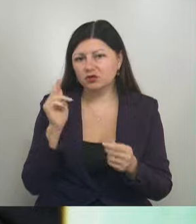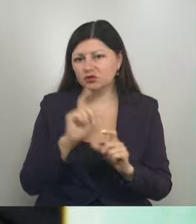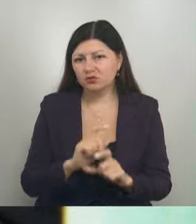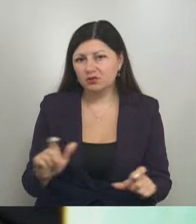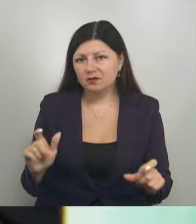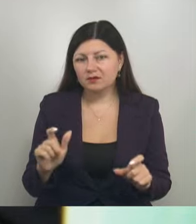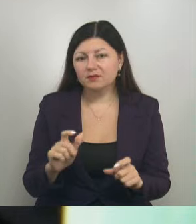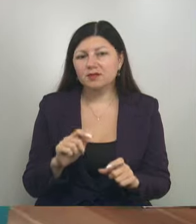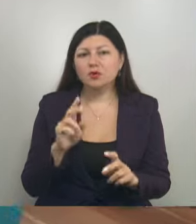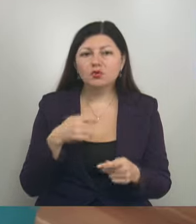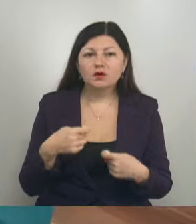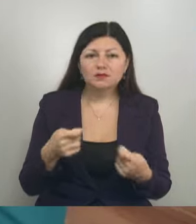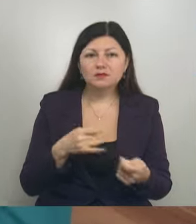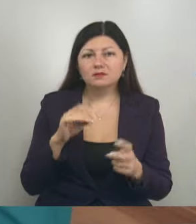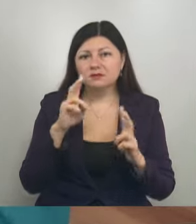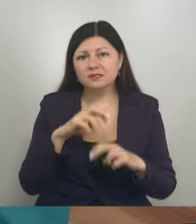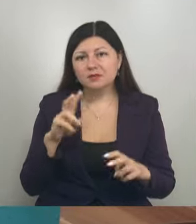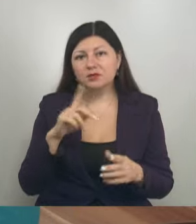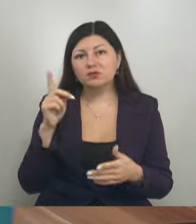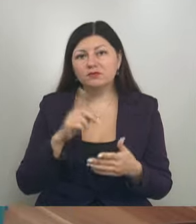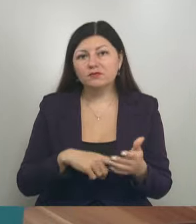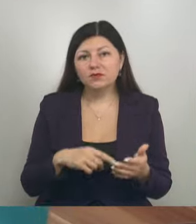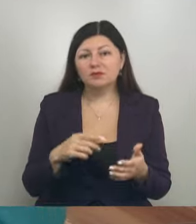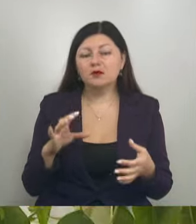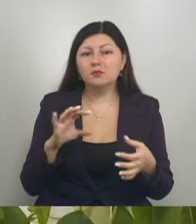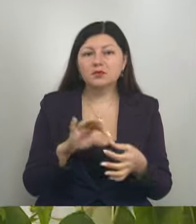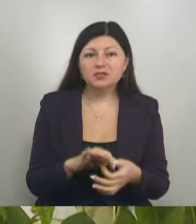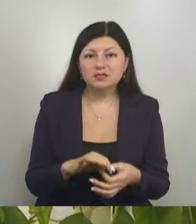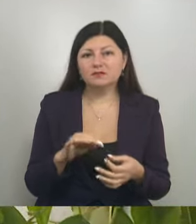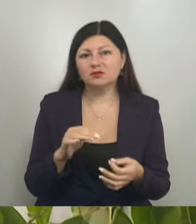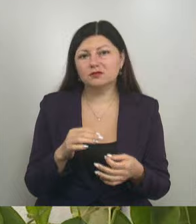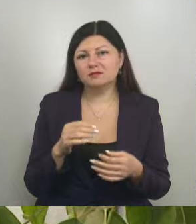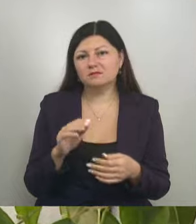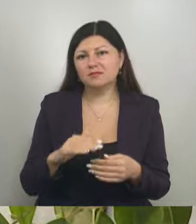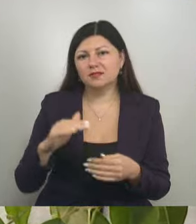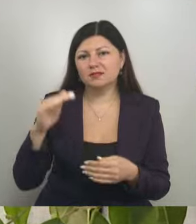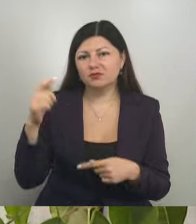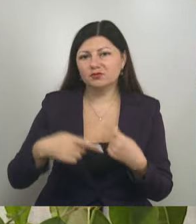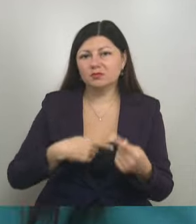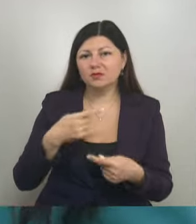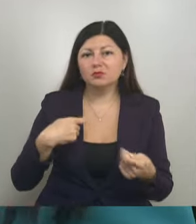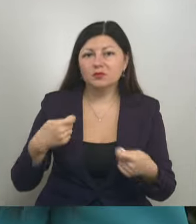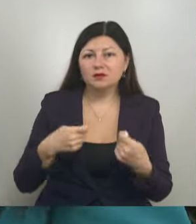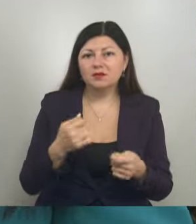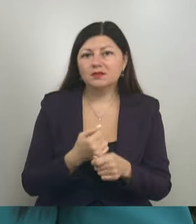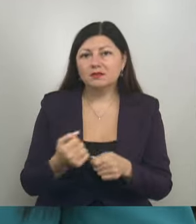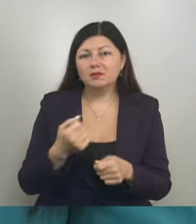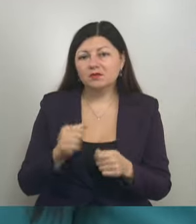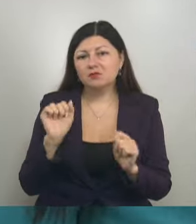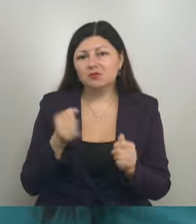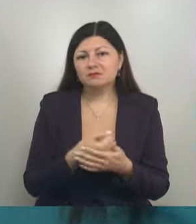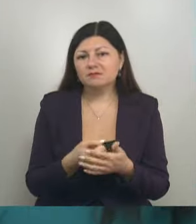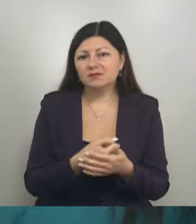и эксперты компании уверены, объединившись с подрастающим поколением, помогая и направляя, можно достичь значительных